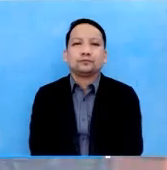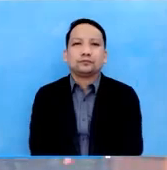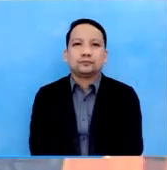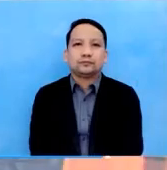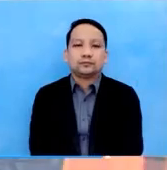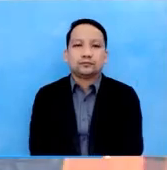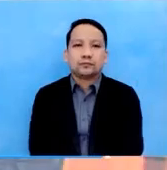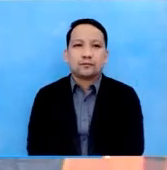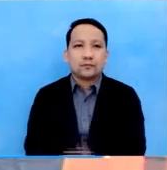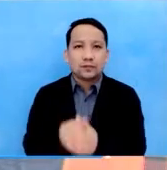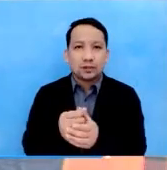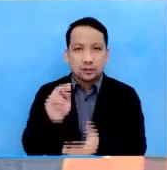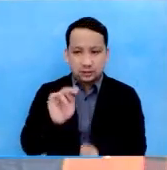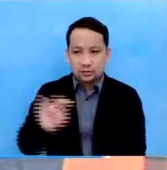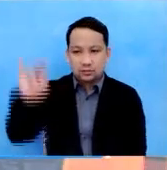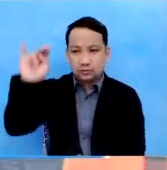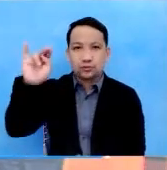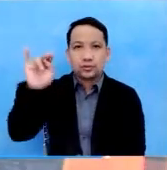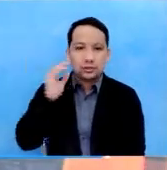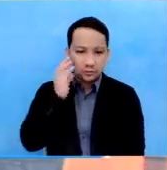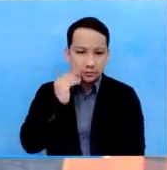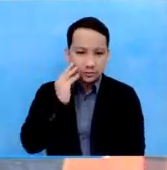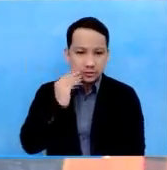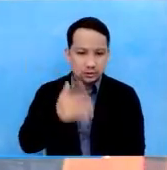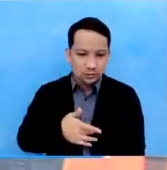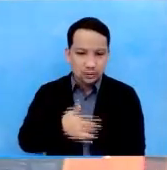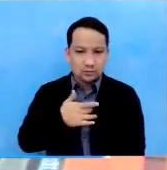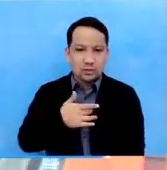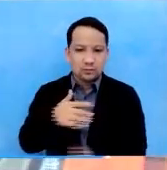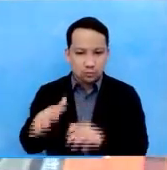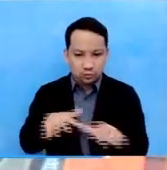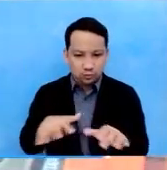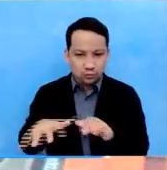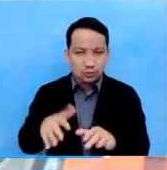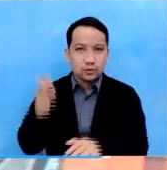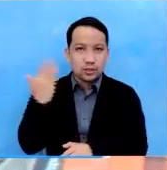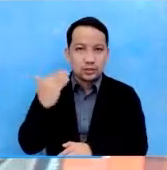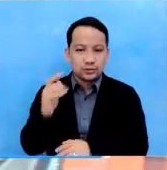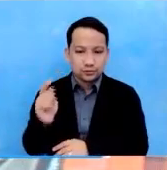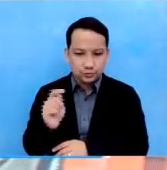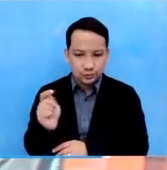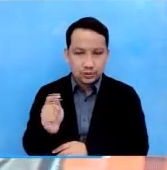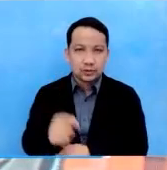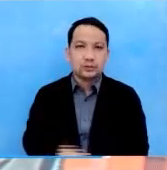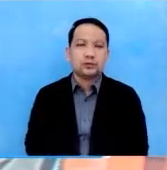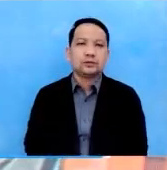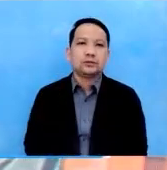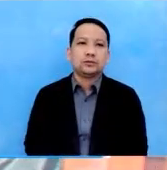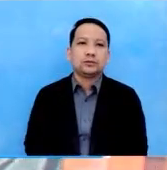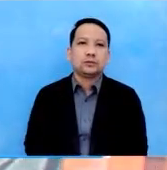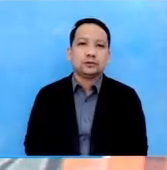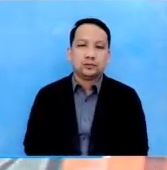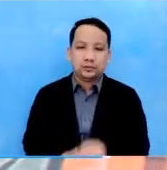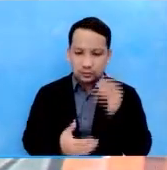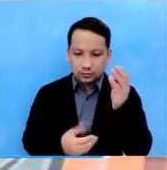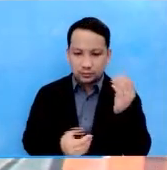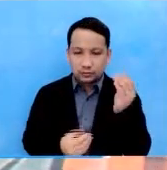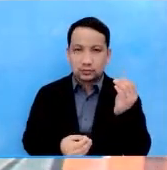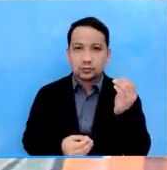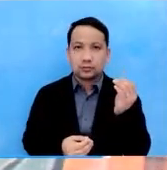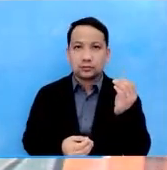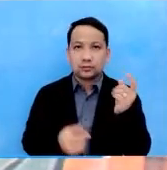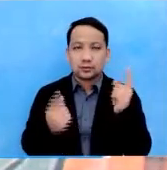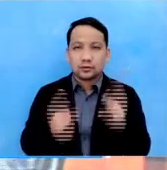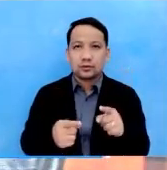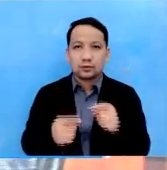Kabilang din ang Ilocos Norte sa nakaramdam ng malakas na pagyanig nitong Martes. Para magbigay ng update sa lagay ng